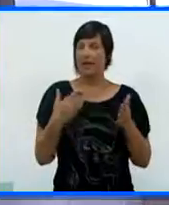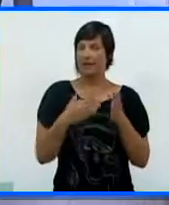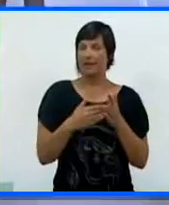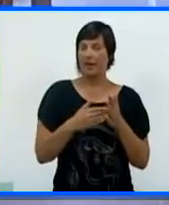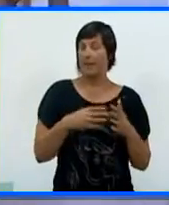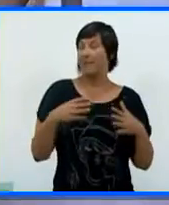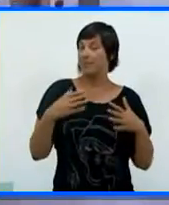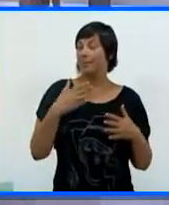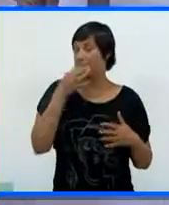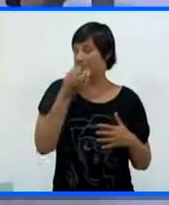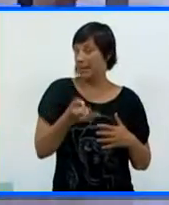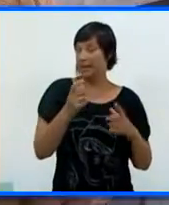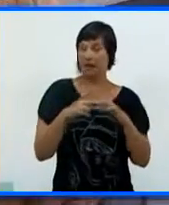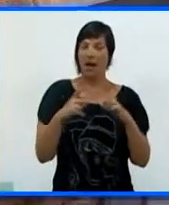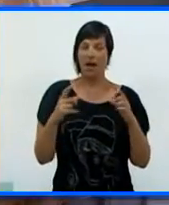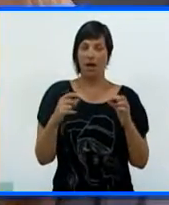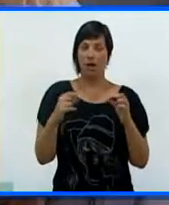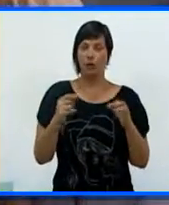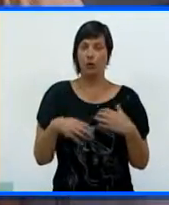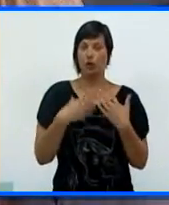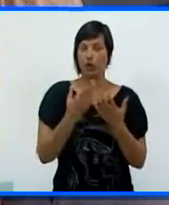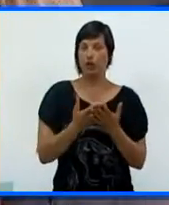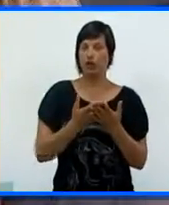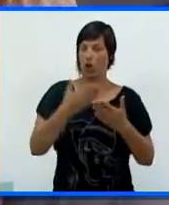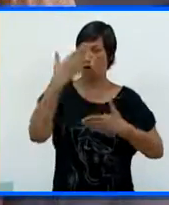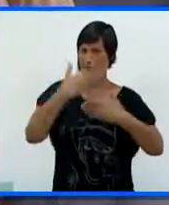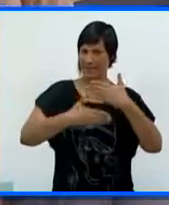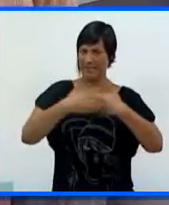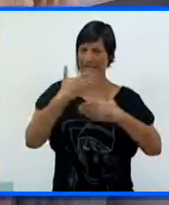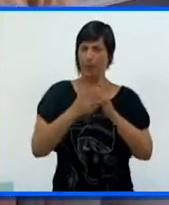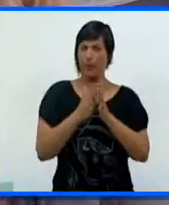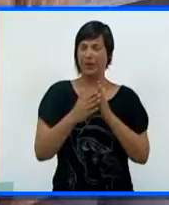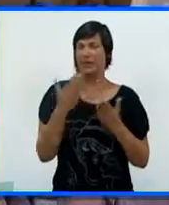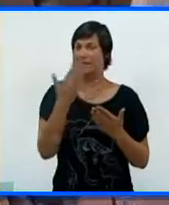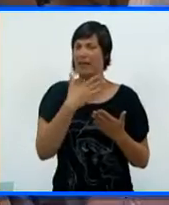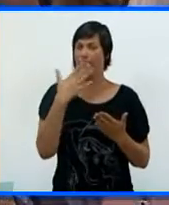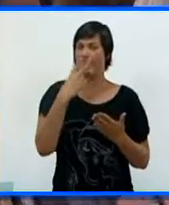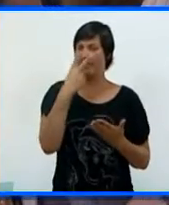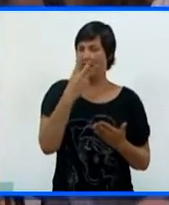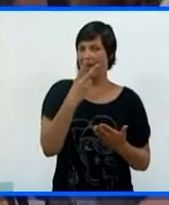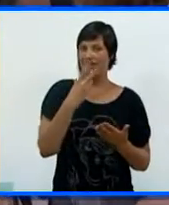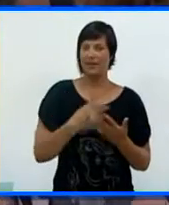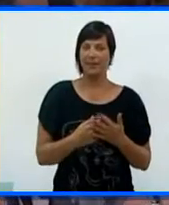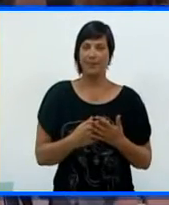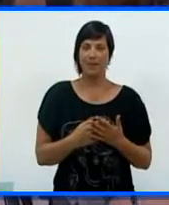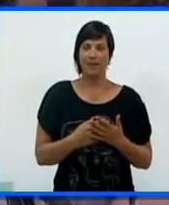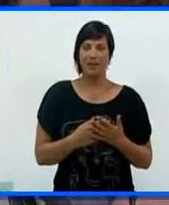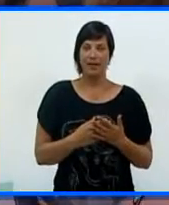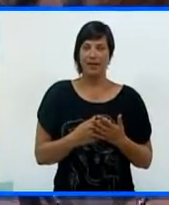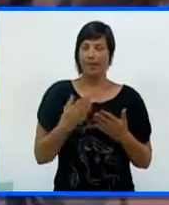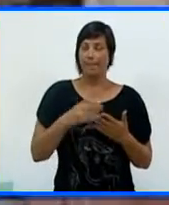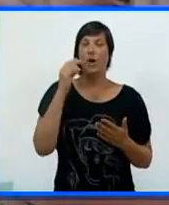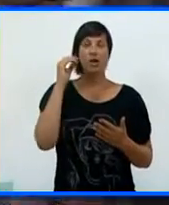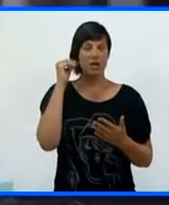treba zatražiti kartu. I onda ono staklo neka bude tamno pa se ne vidi, pa onda ona